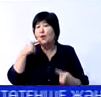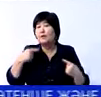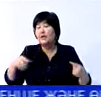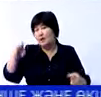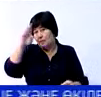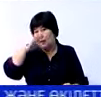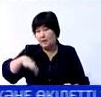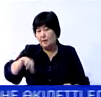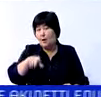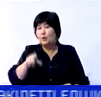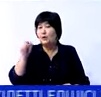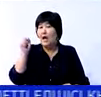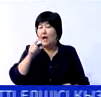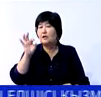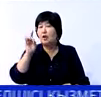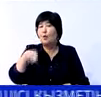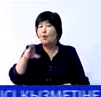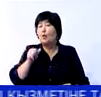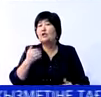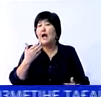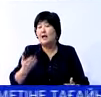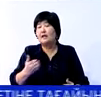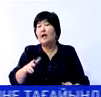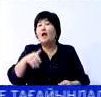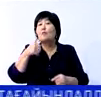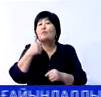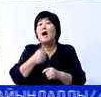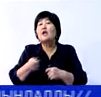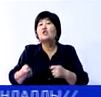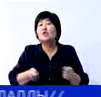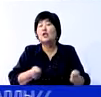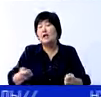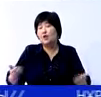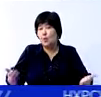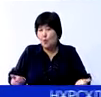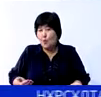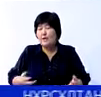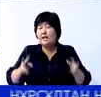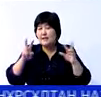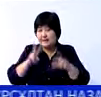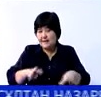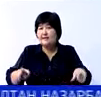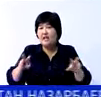мемлекеттер осы Алтын Орданы, Алтын Орданы басшыларының өмірін зерттеп